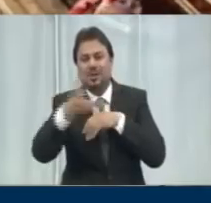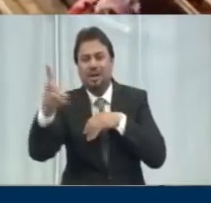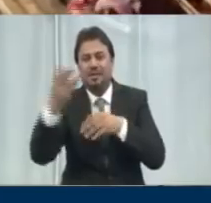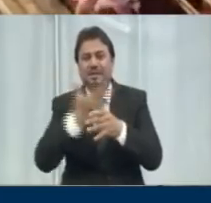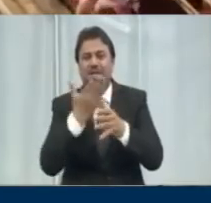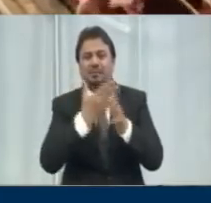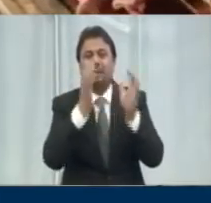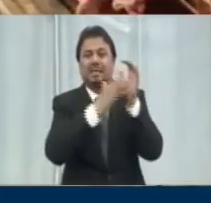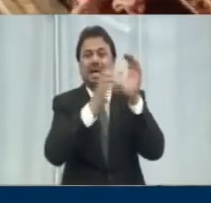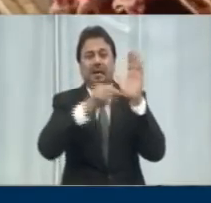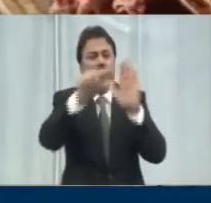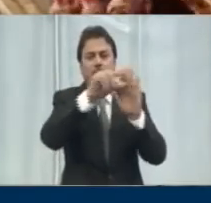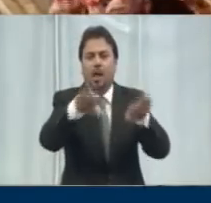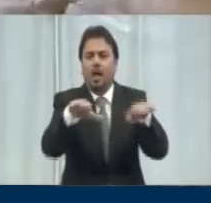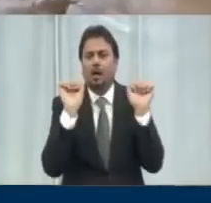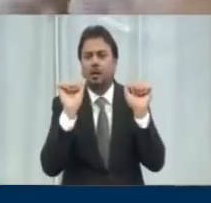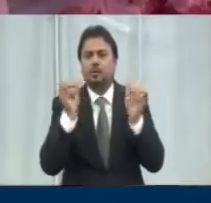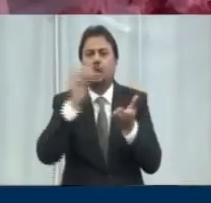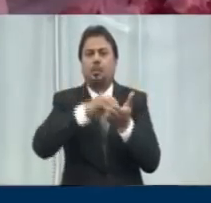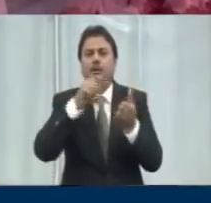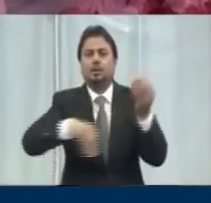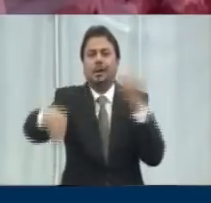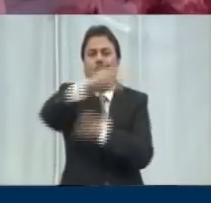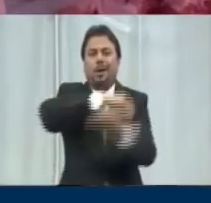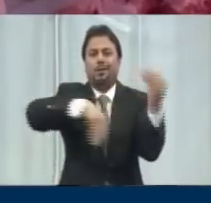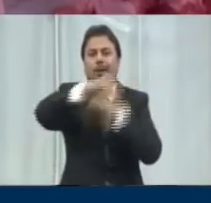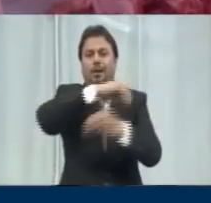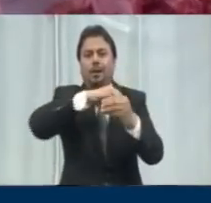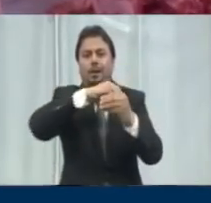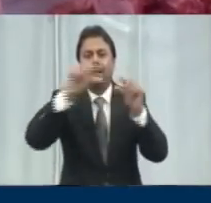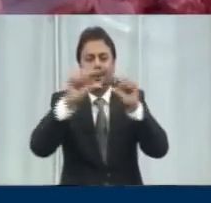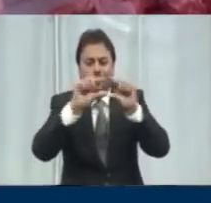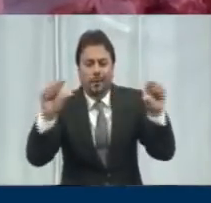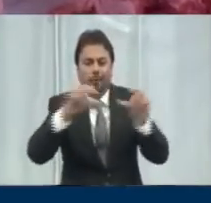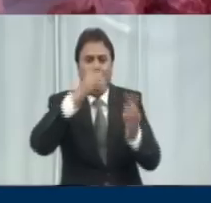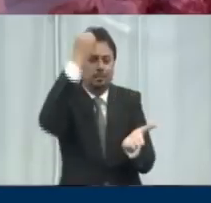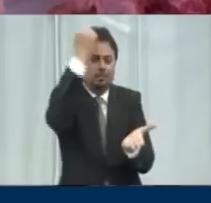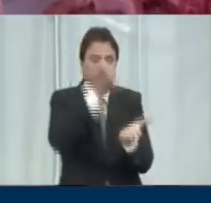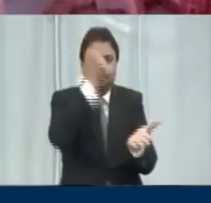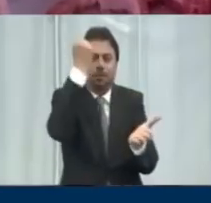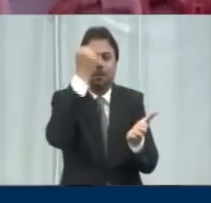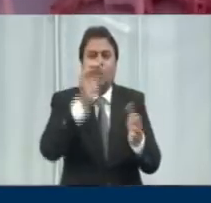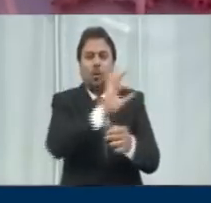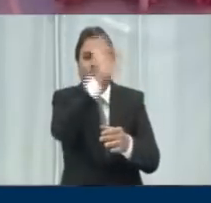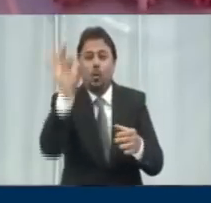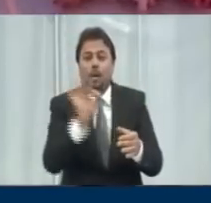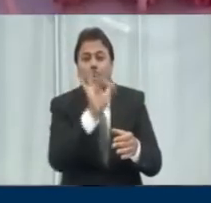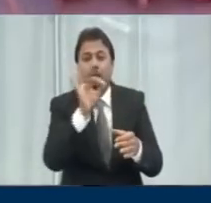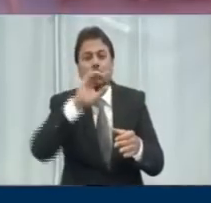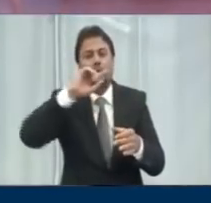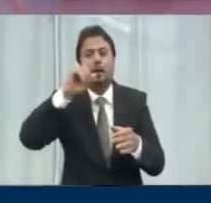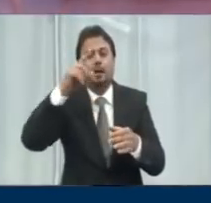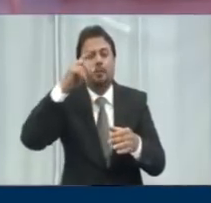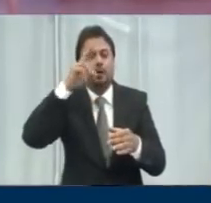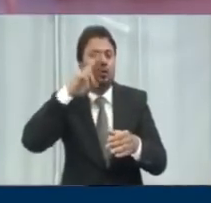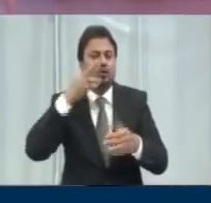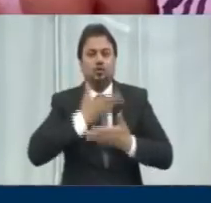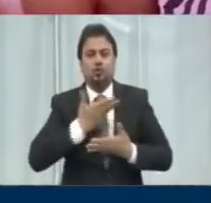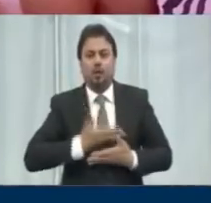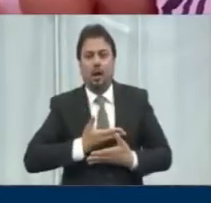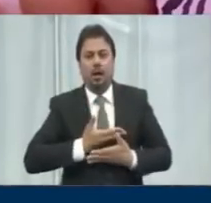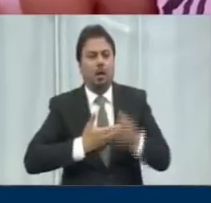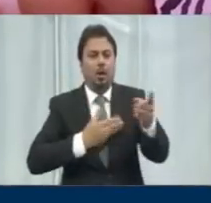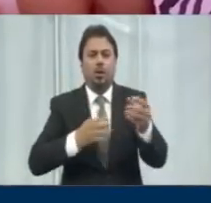يكون منتهي الصلاحية، لكن يتم تغيير علاماته التجارية داخل الإقليم وبعدها يصرف في الأسواق